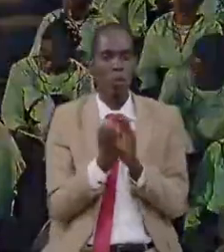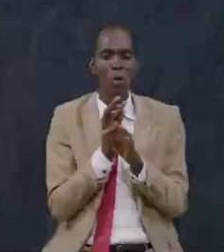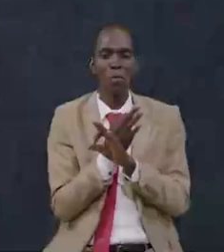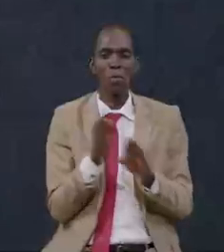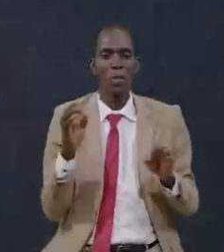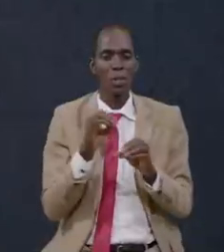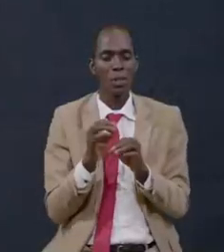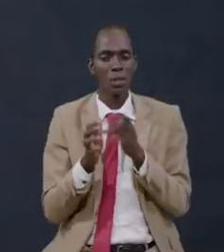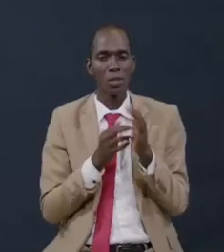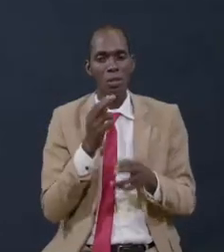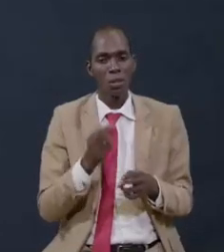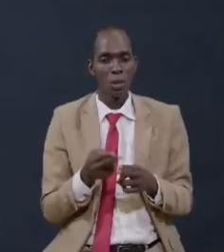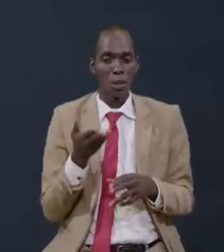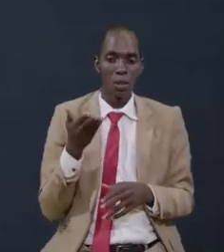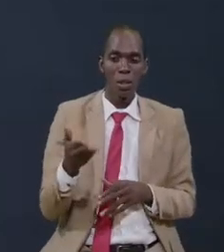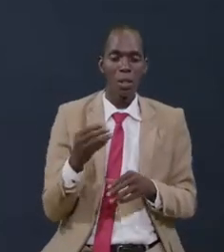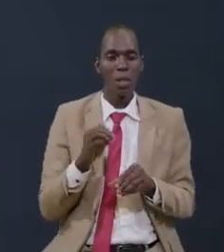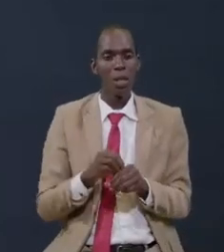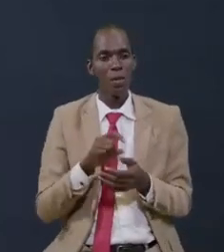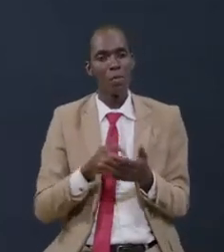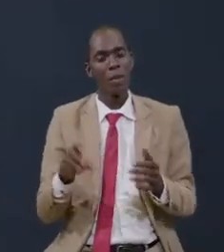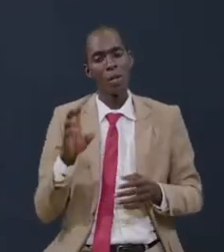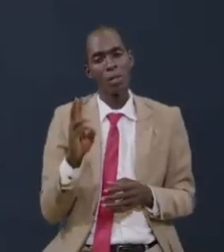Verset 6, il nous dit.